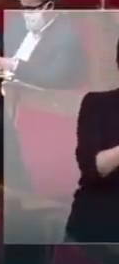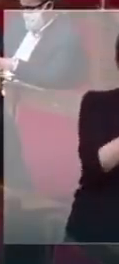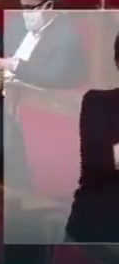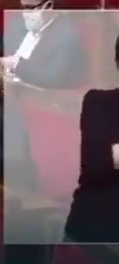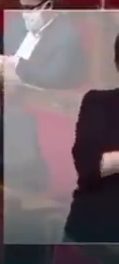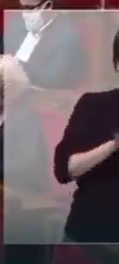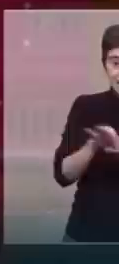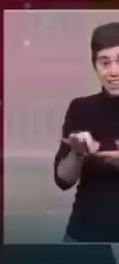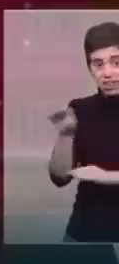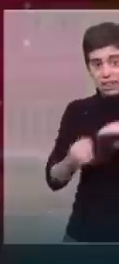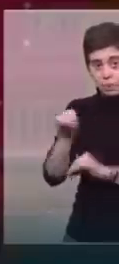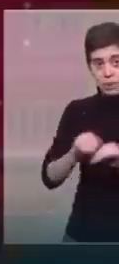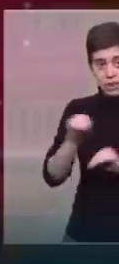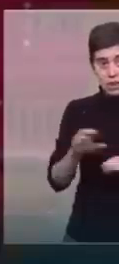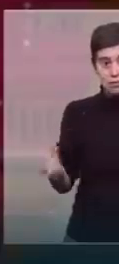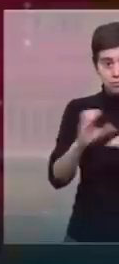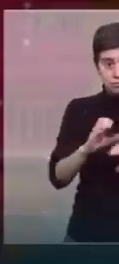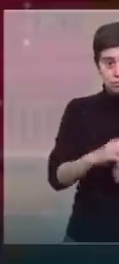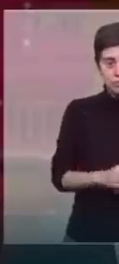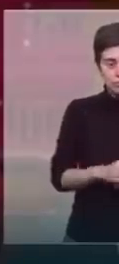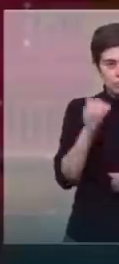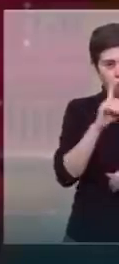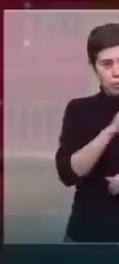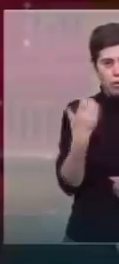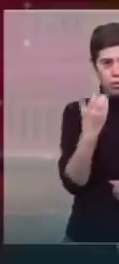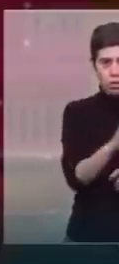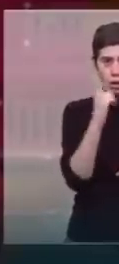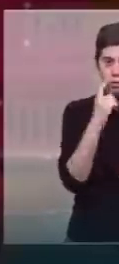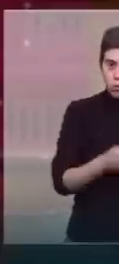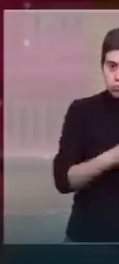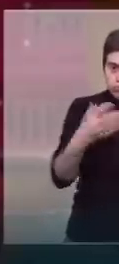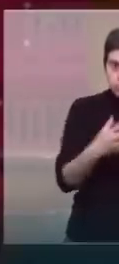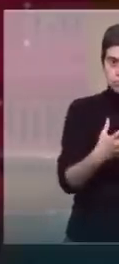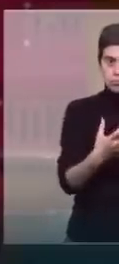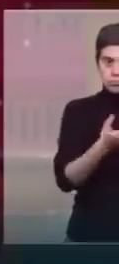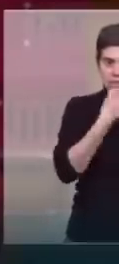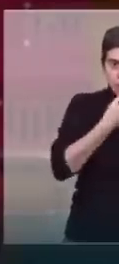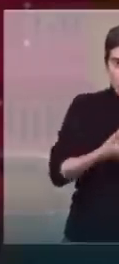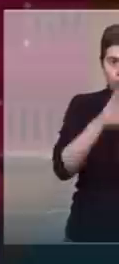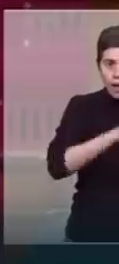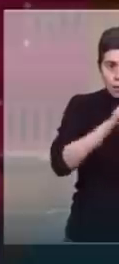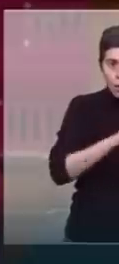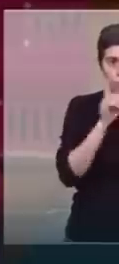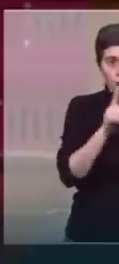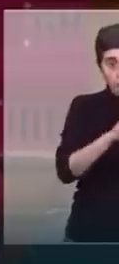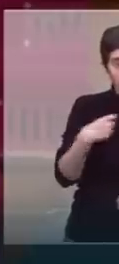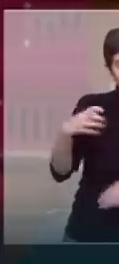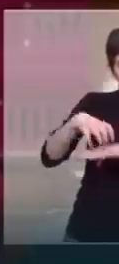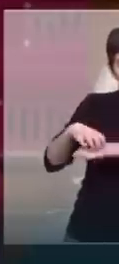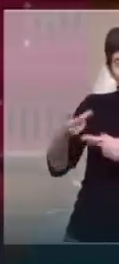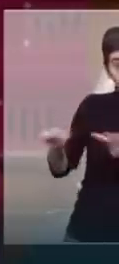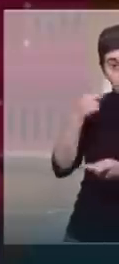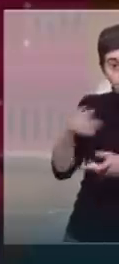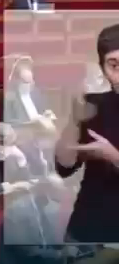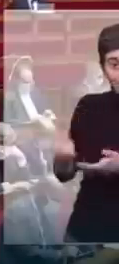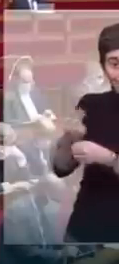thérapeutique. Pourquoi la puissance publique n'a pas mis des moyens sur la table pour développer un médicament, un traitement ? Pourquoi n'a-t-on pas un pôle public du médicament en France ?